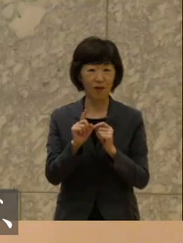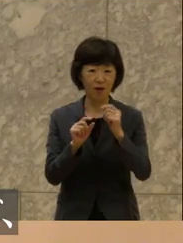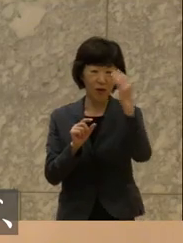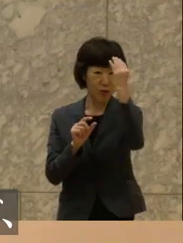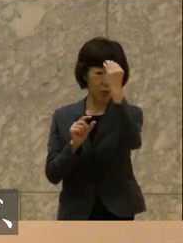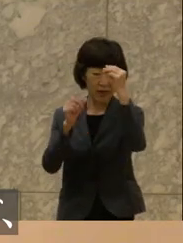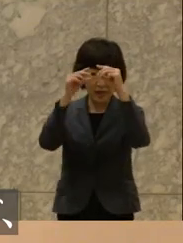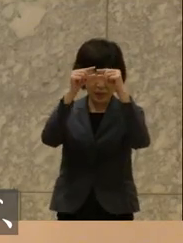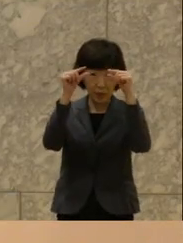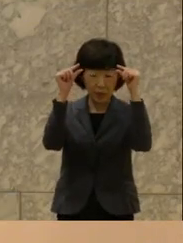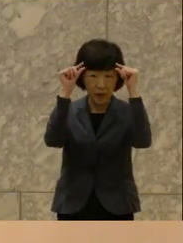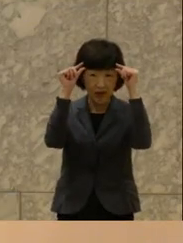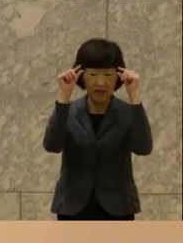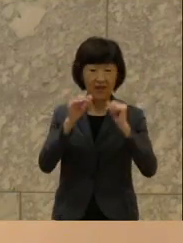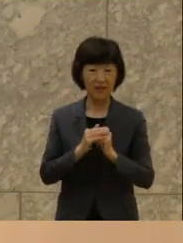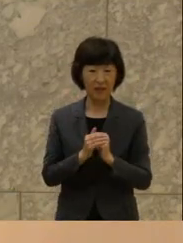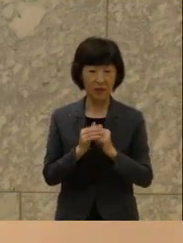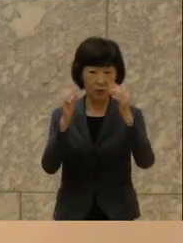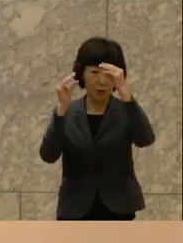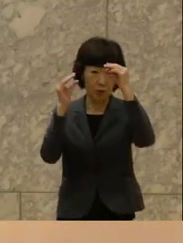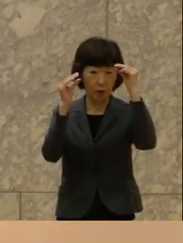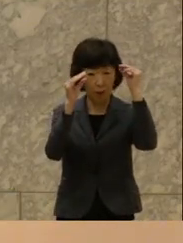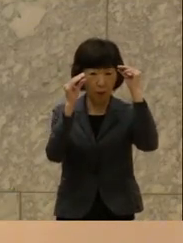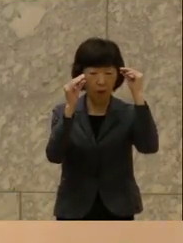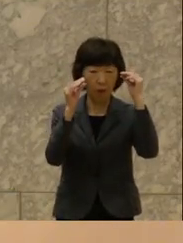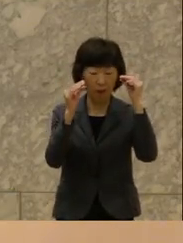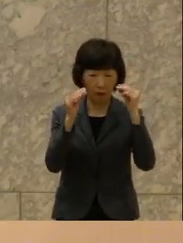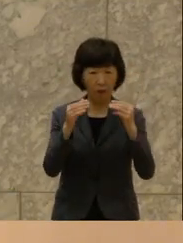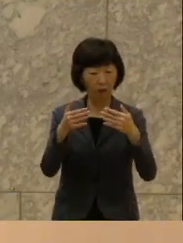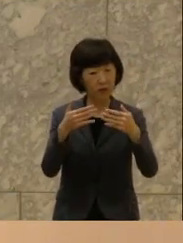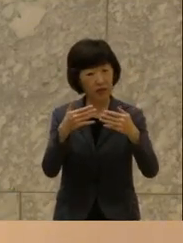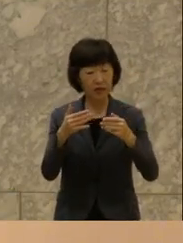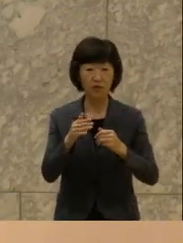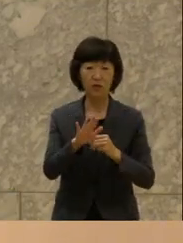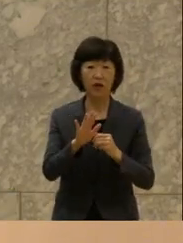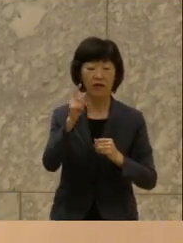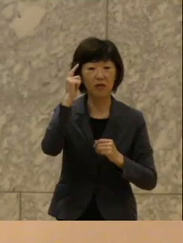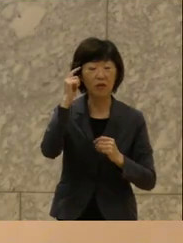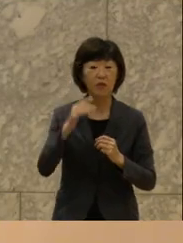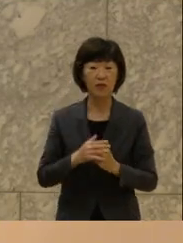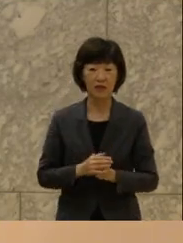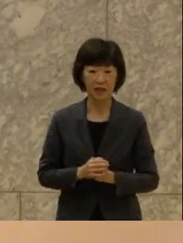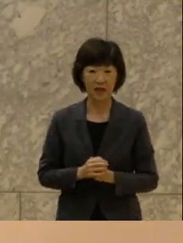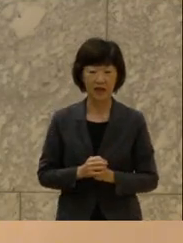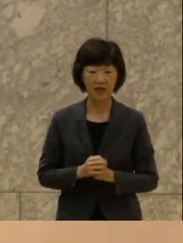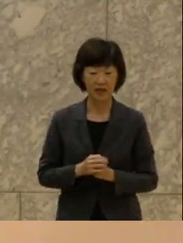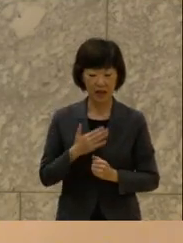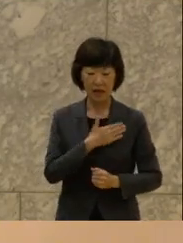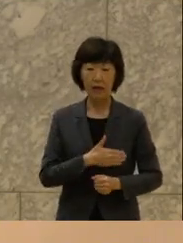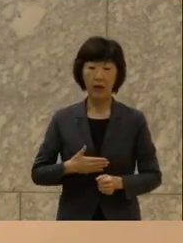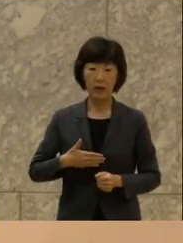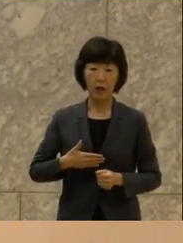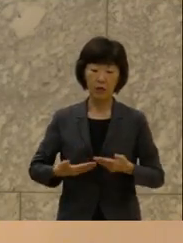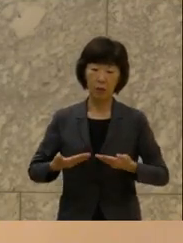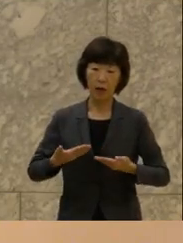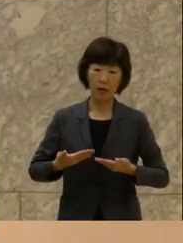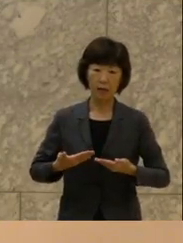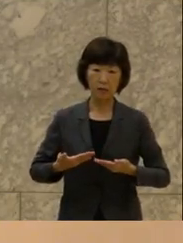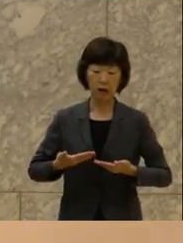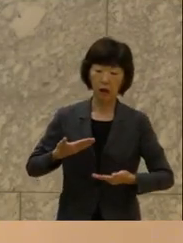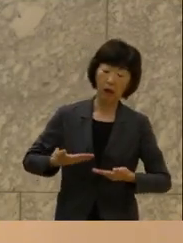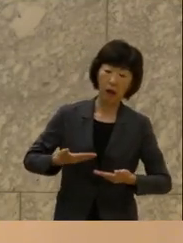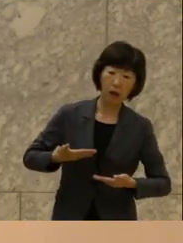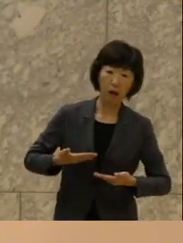こう唾があったらいいんですけどちょっとこうなってる時があってもちろんどこか体のバランスが良くなかったりとか